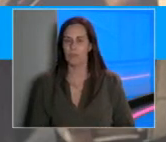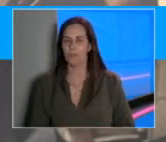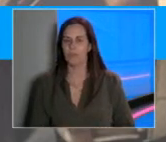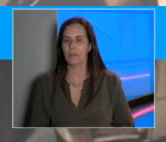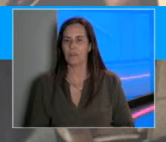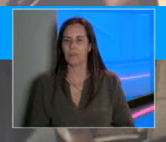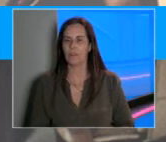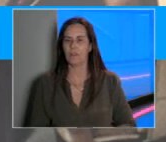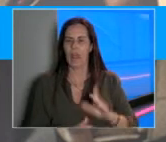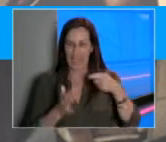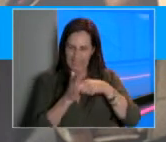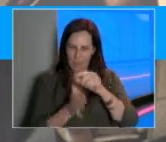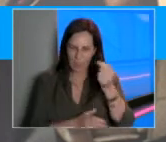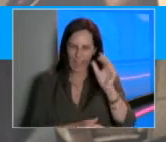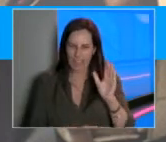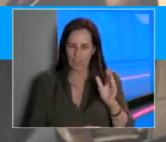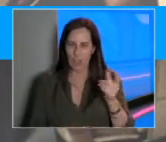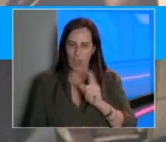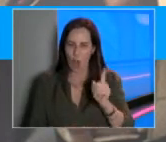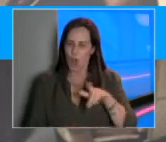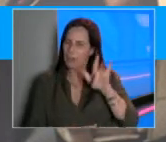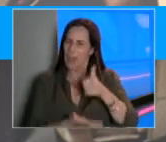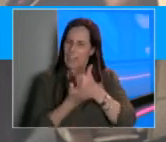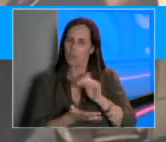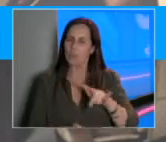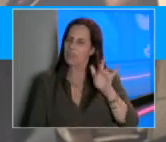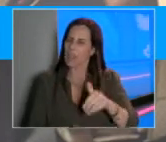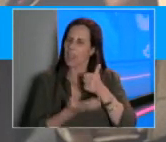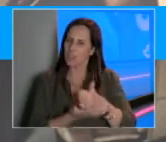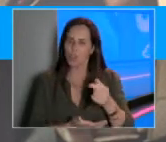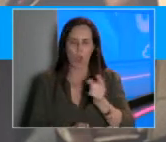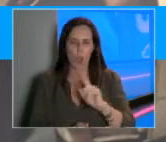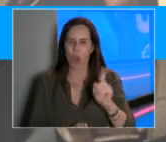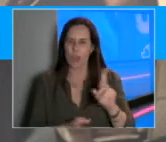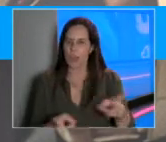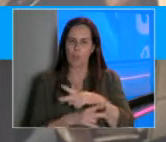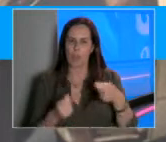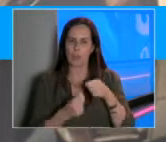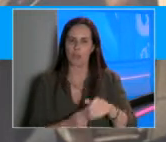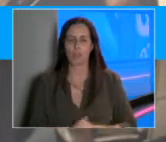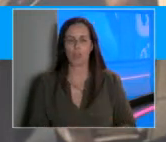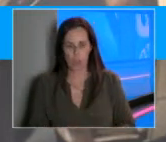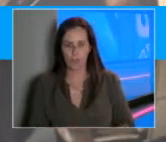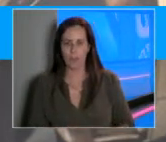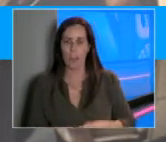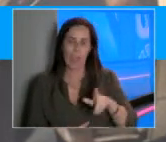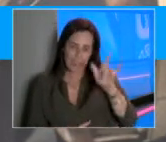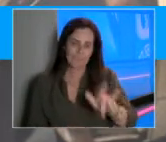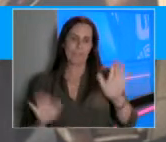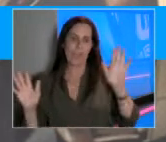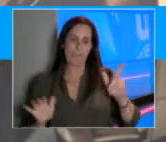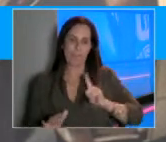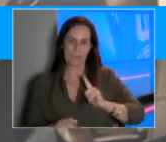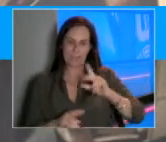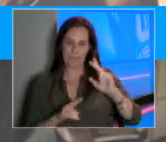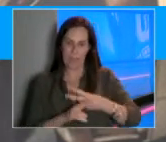ערב טוב, רק יהיה תיקון קטן, בבקשה. לא מדובר בתביעה ייצוגית, תביעה ייצוגית לא אפשרית בהקשר הזה. אוקיי, אז מדובר בתביעה